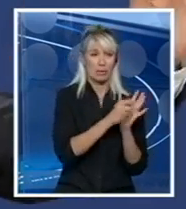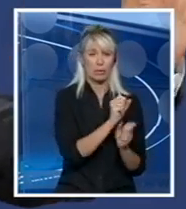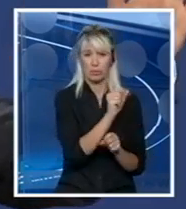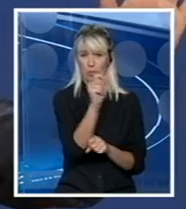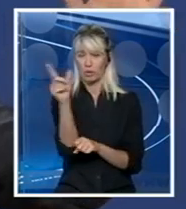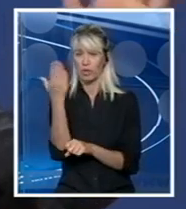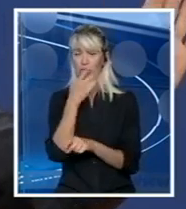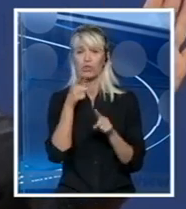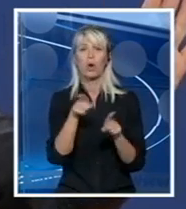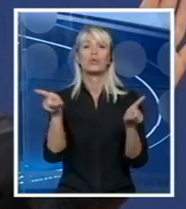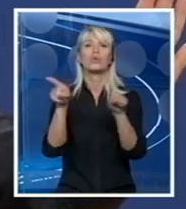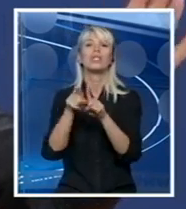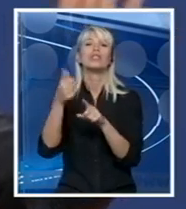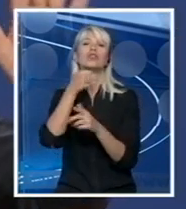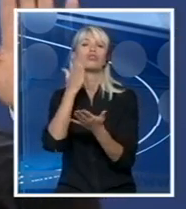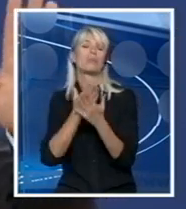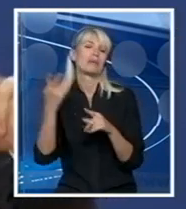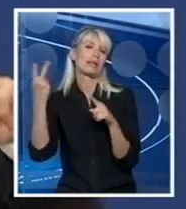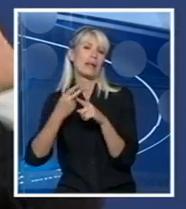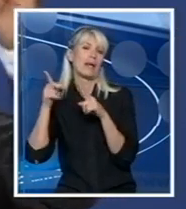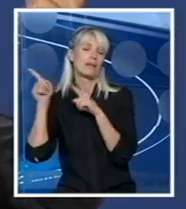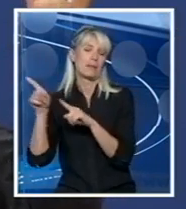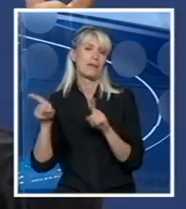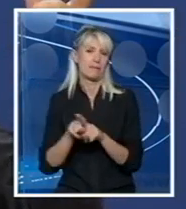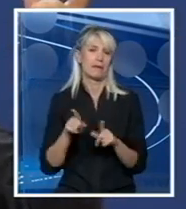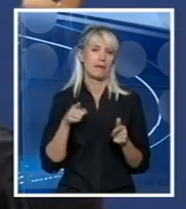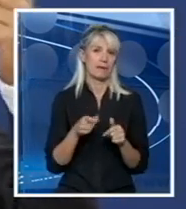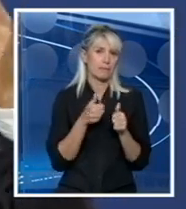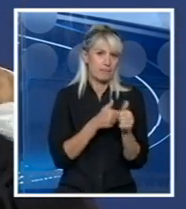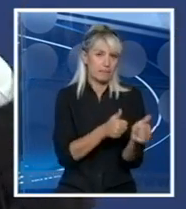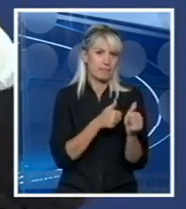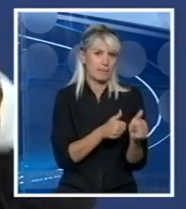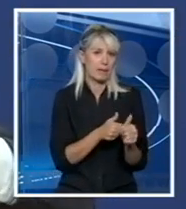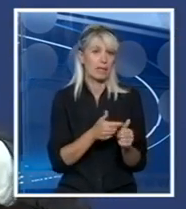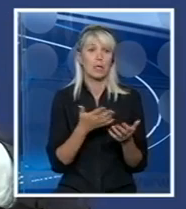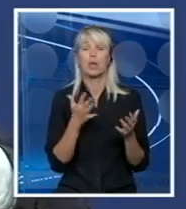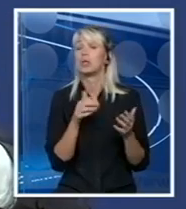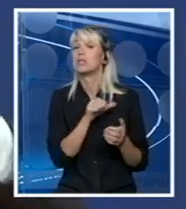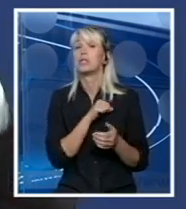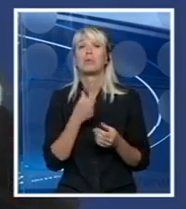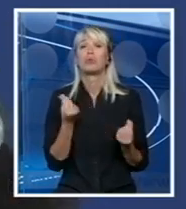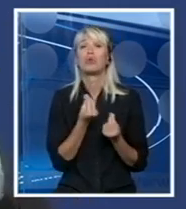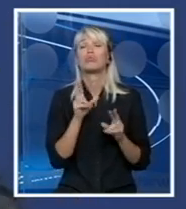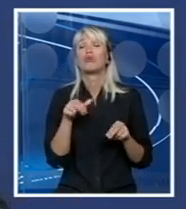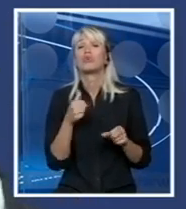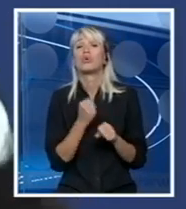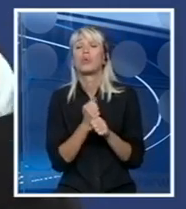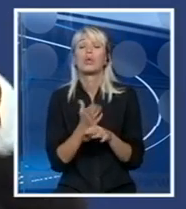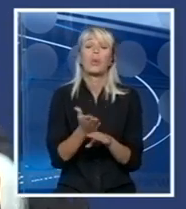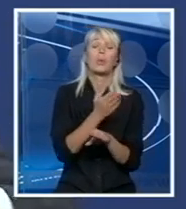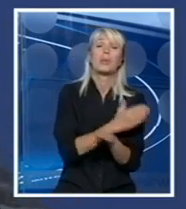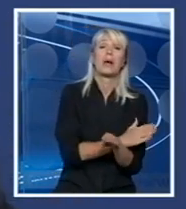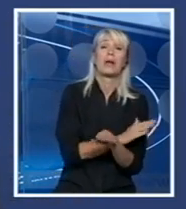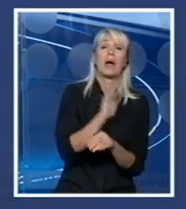sa emitovanjem TV kanalima. Mi možemo eventualno da najavimo ranije, ako dođe do neke promene, da neke generacije stavimo pre ili